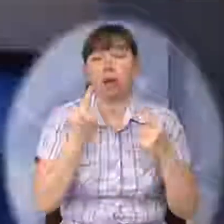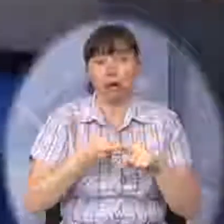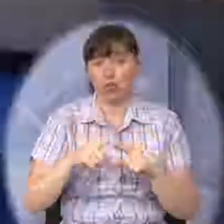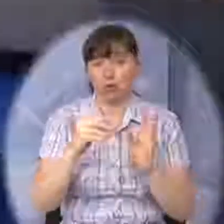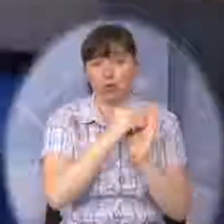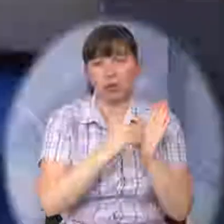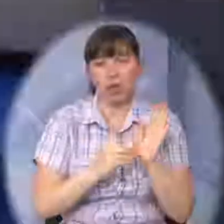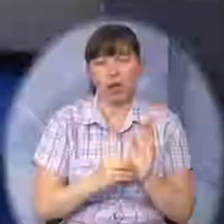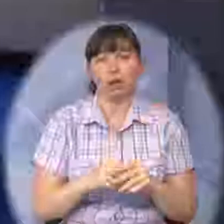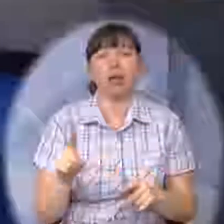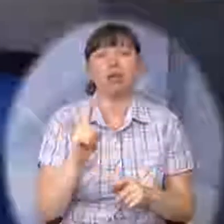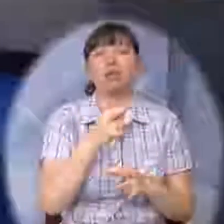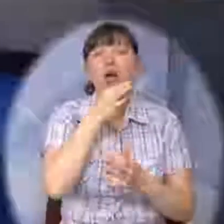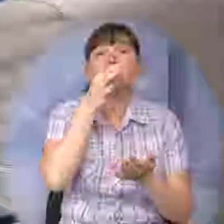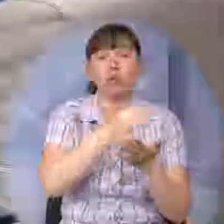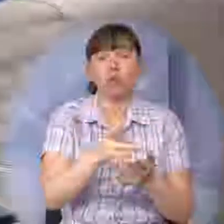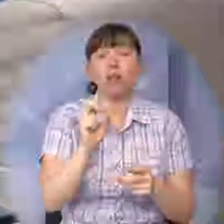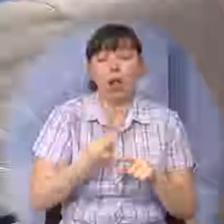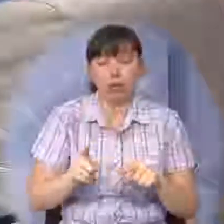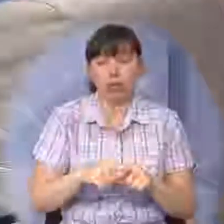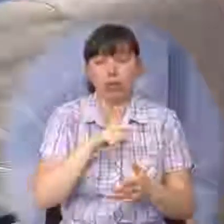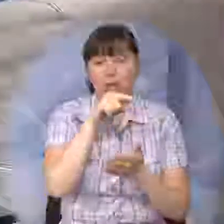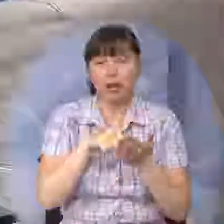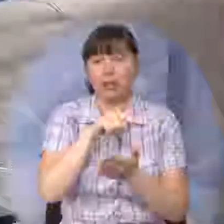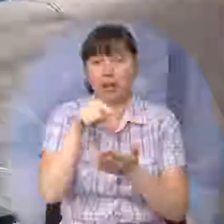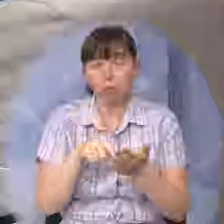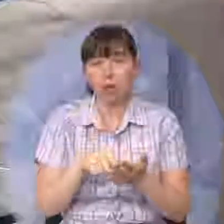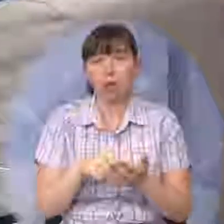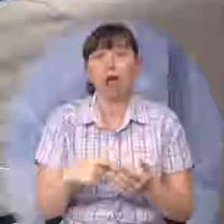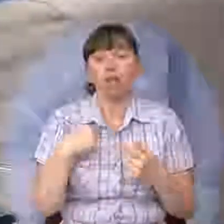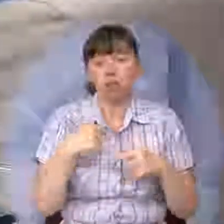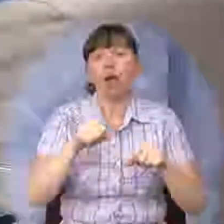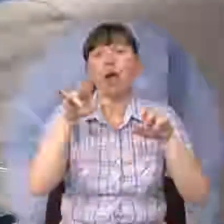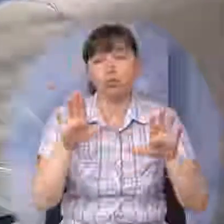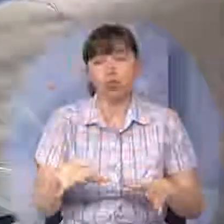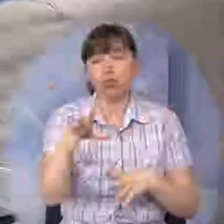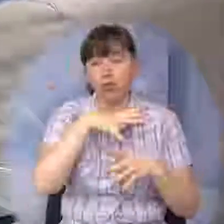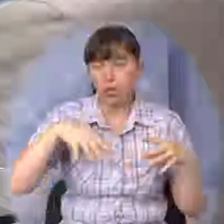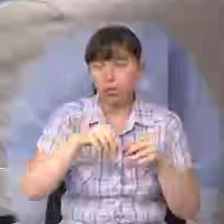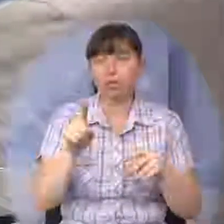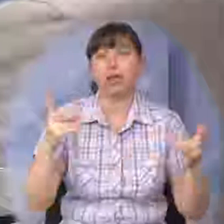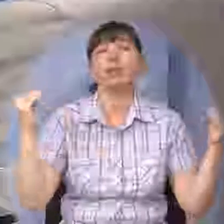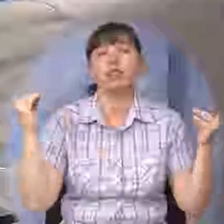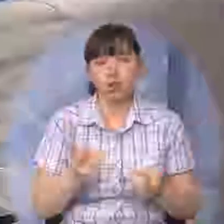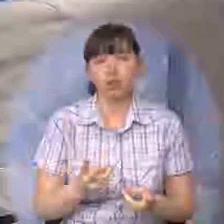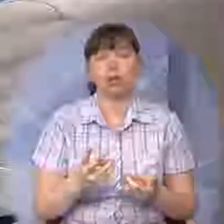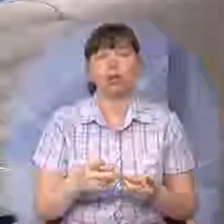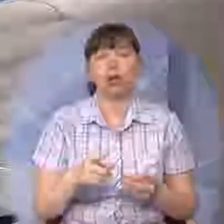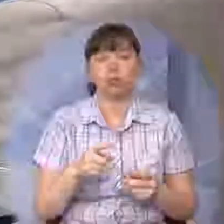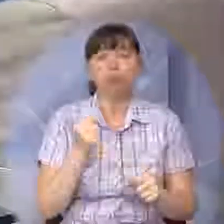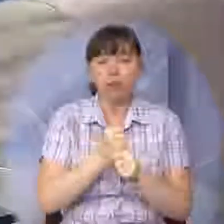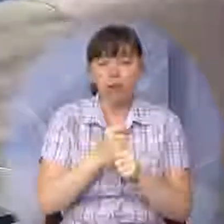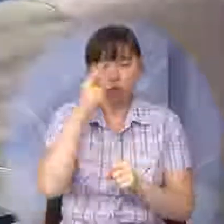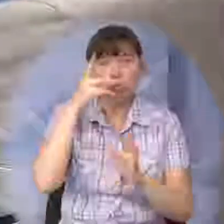a realiza sau pentru a răspunde la aceste întrebări, mai bine zis, am decis împreună că este necesar de realizat